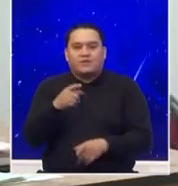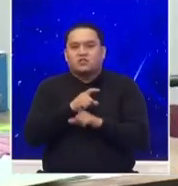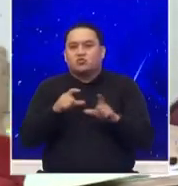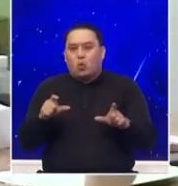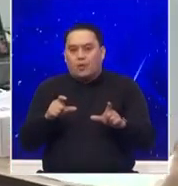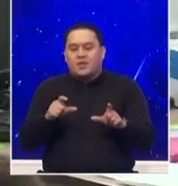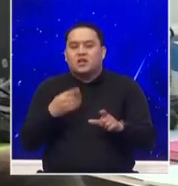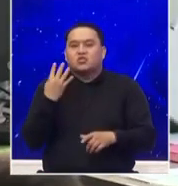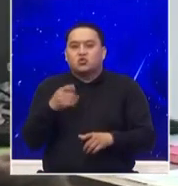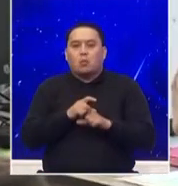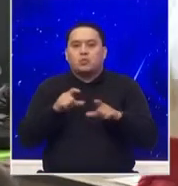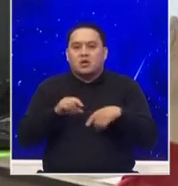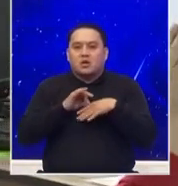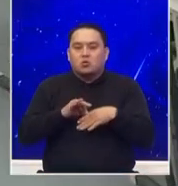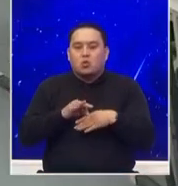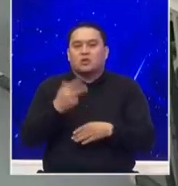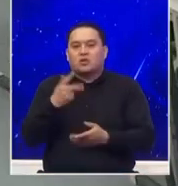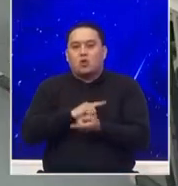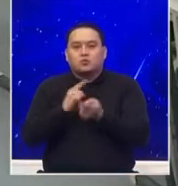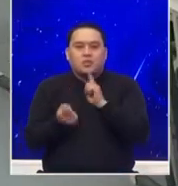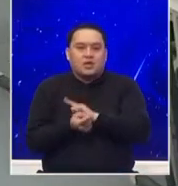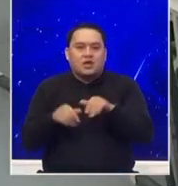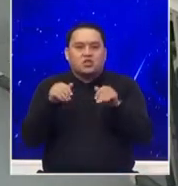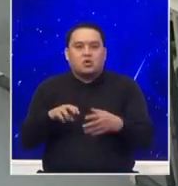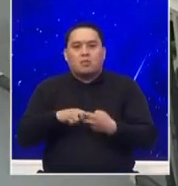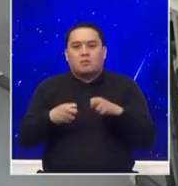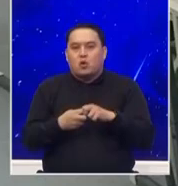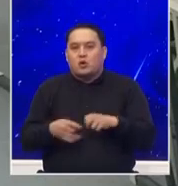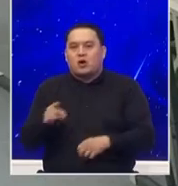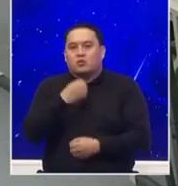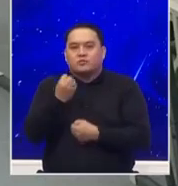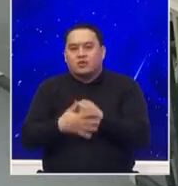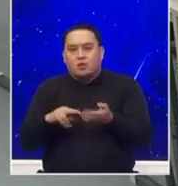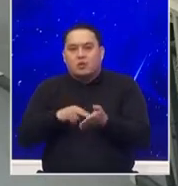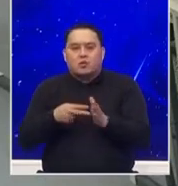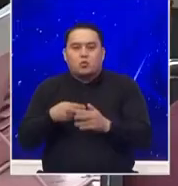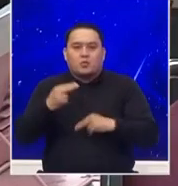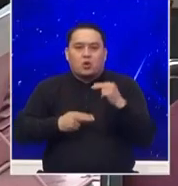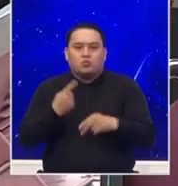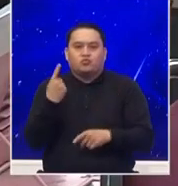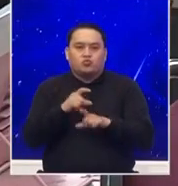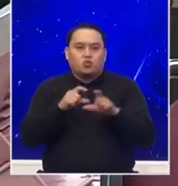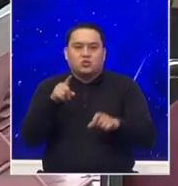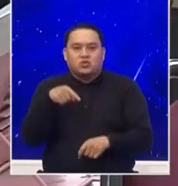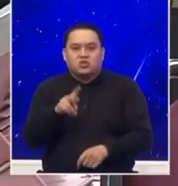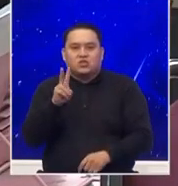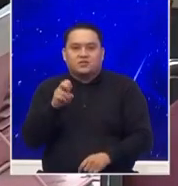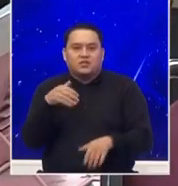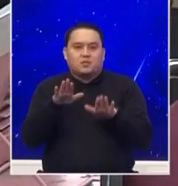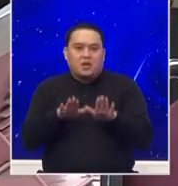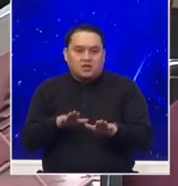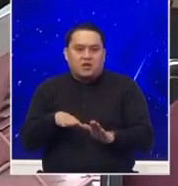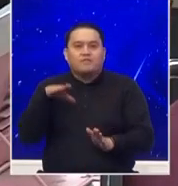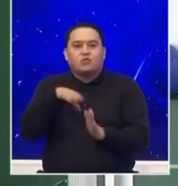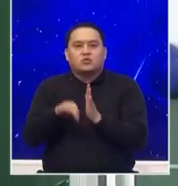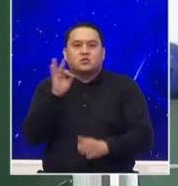школы. В 4 из них проходит обучение в 3 смены. Для решения этой проблемы в райцентре планируется построить еще 1 школу на 1200 мест.